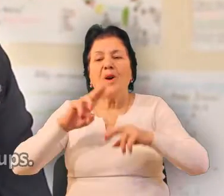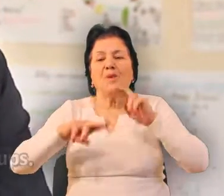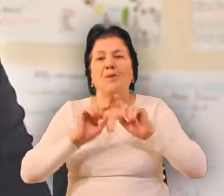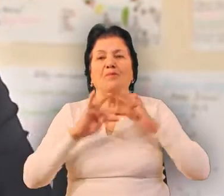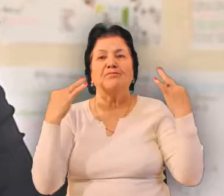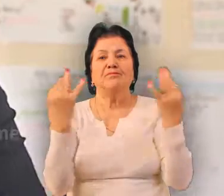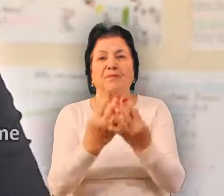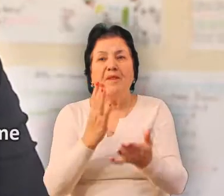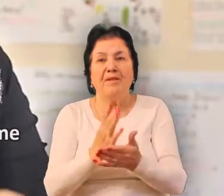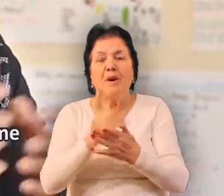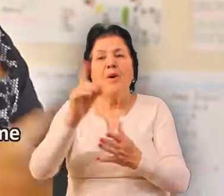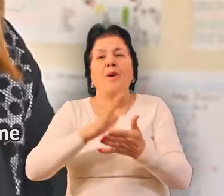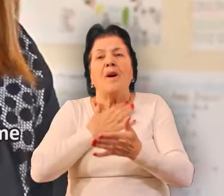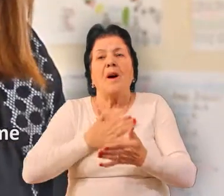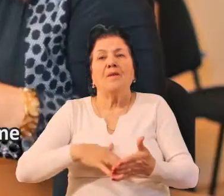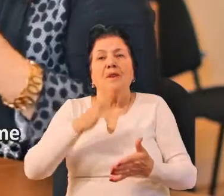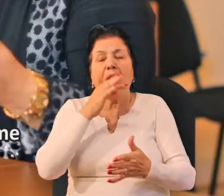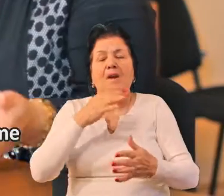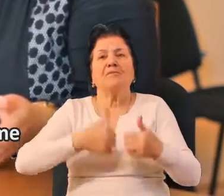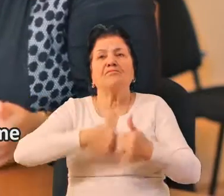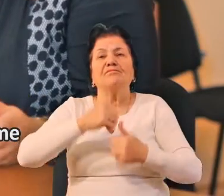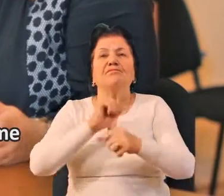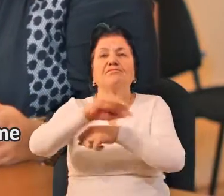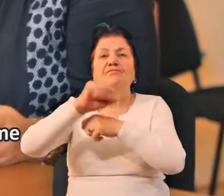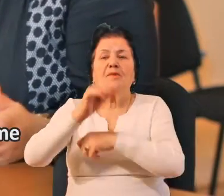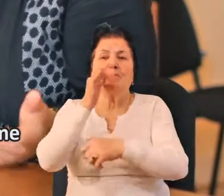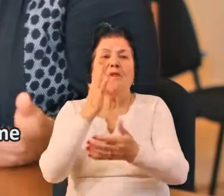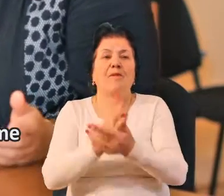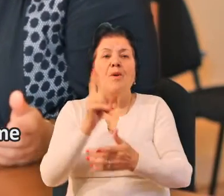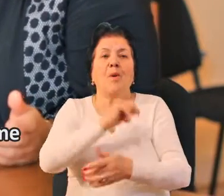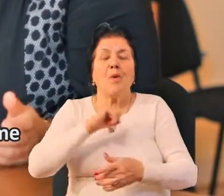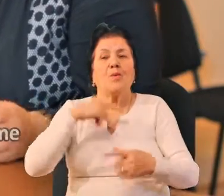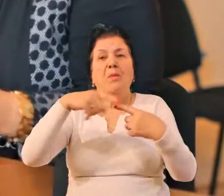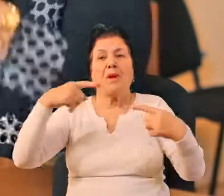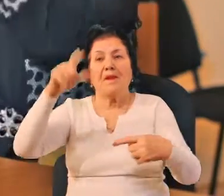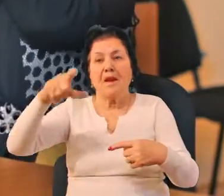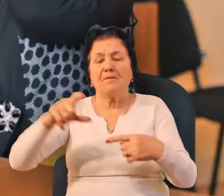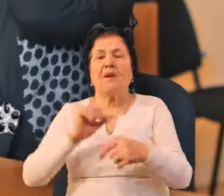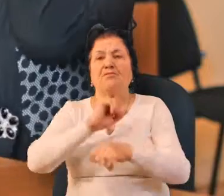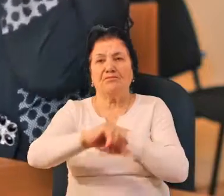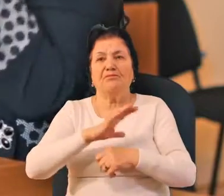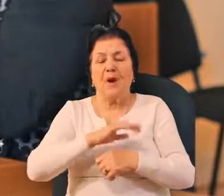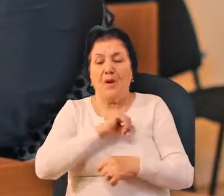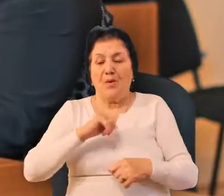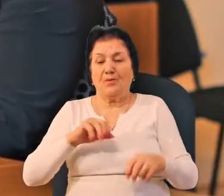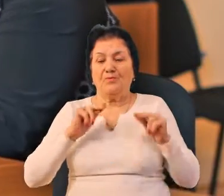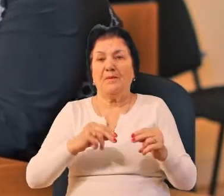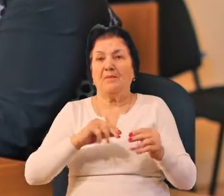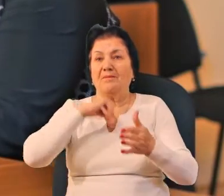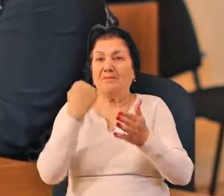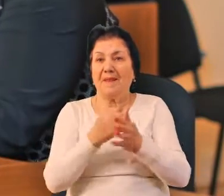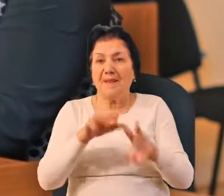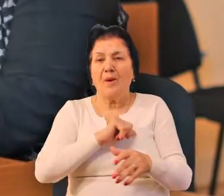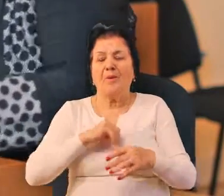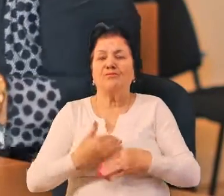çevrəsi var, onun asudə vaxtını səmərəli təşkil etmək üçün imkanı var. Həm də özünü başqalarının yanında